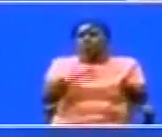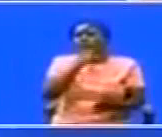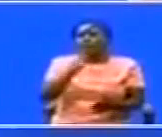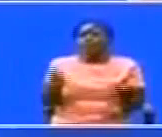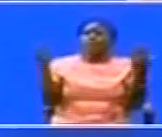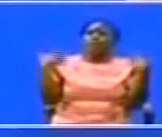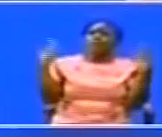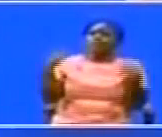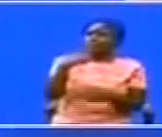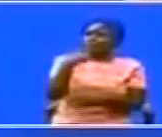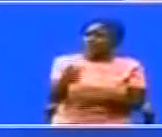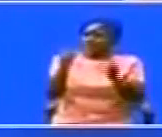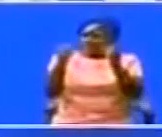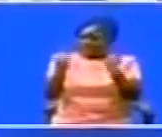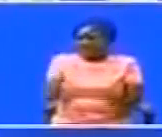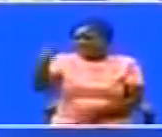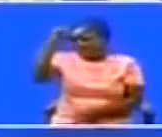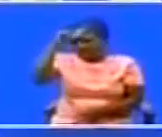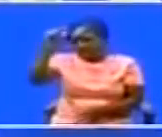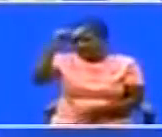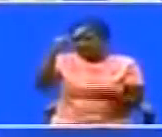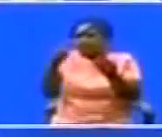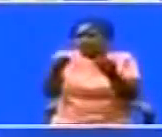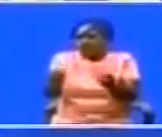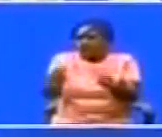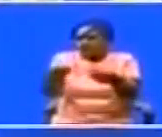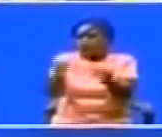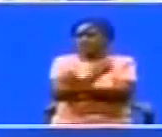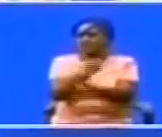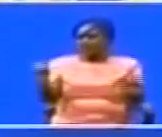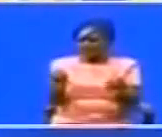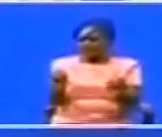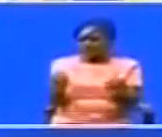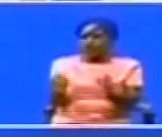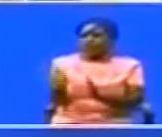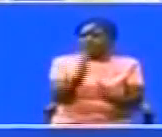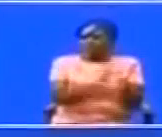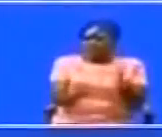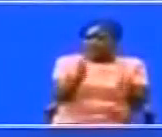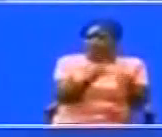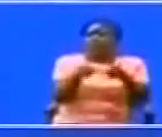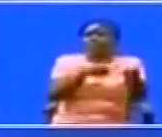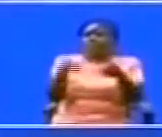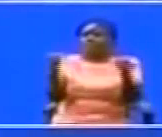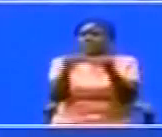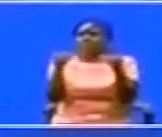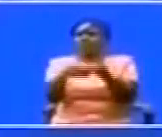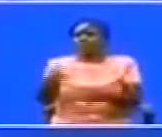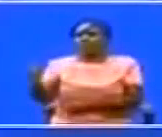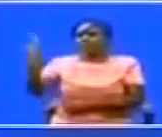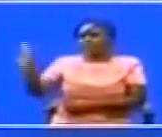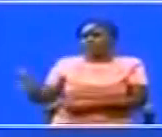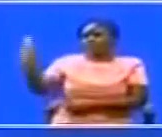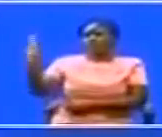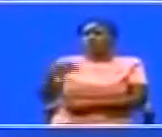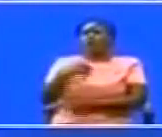jamii ya Meru wamesema kuwa iwapo serikali haitawapa suluhu katika muda ufaao, watapanga safari ya kukutana na Rais Kenyatta ili